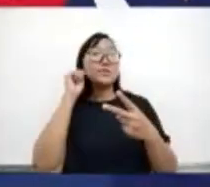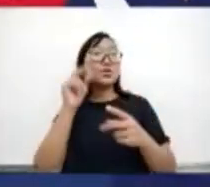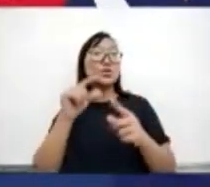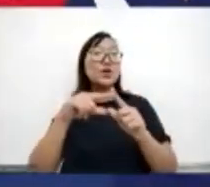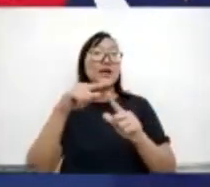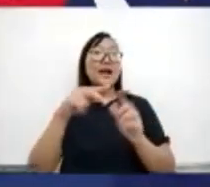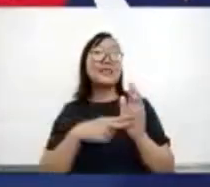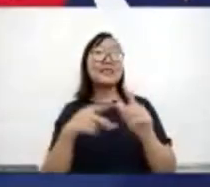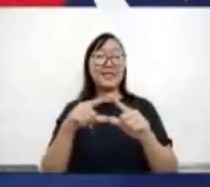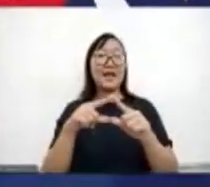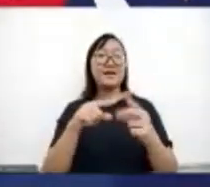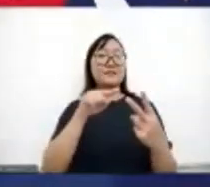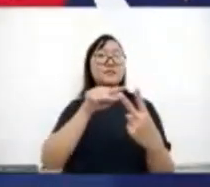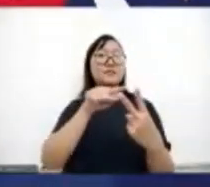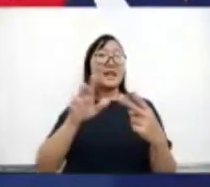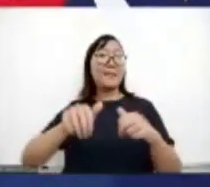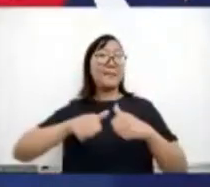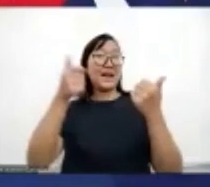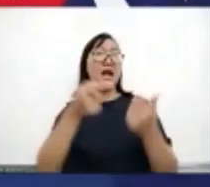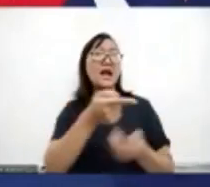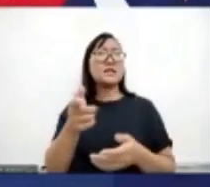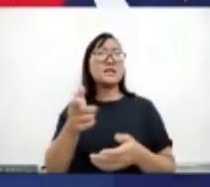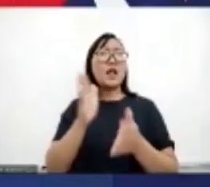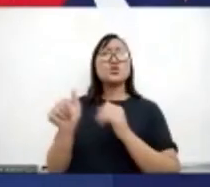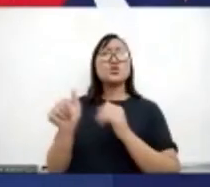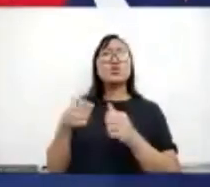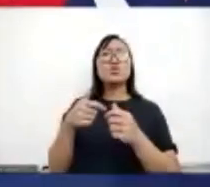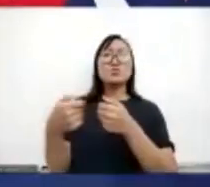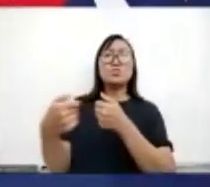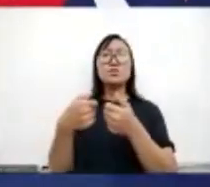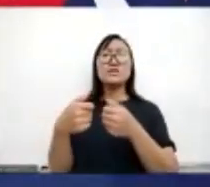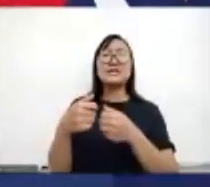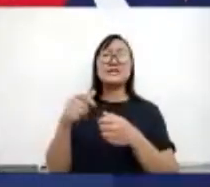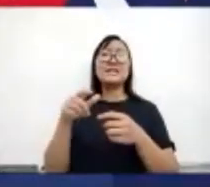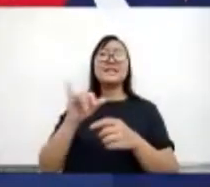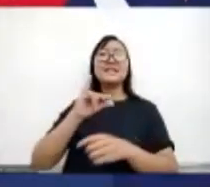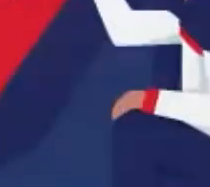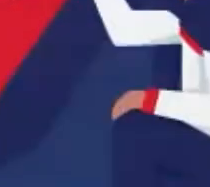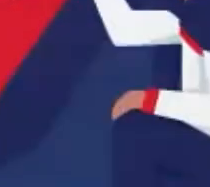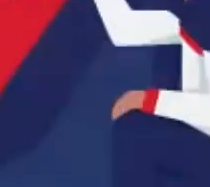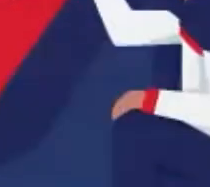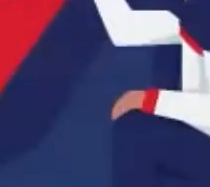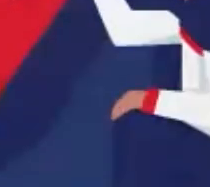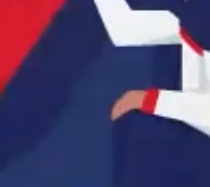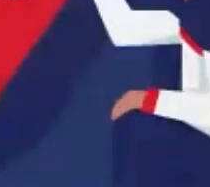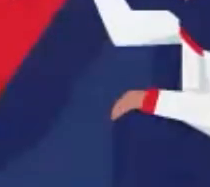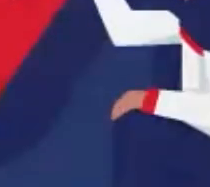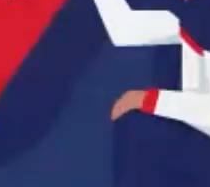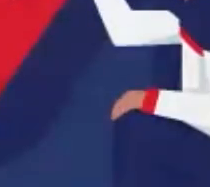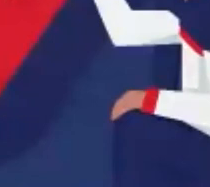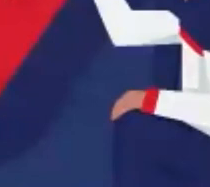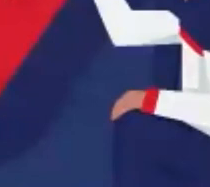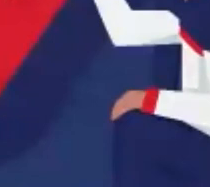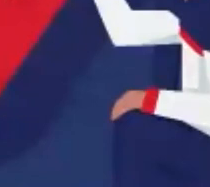kepada para pemenang silahkan menghubungi admin Instagram dikei hap underscore org dan terima